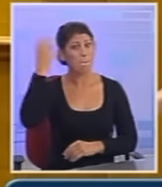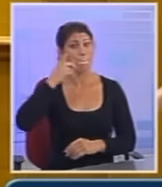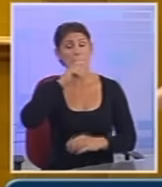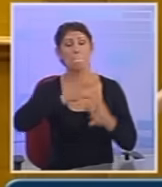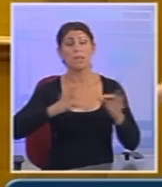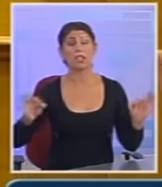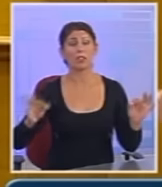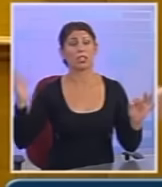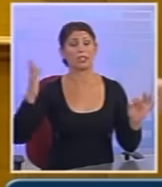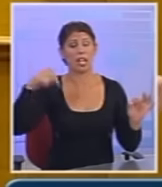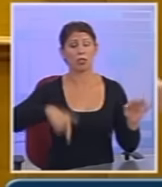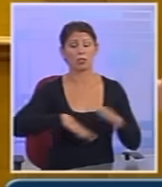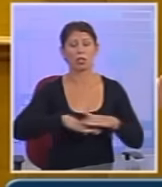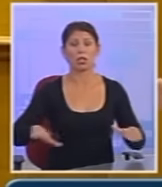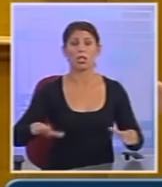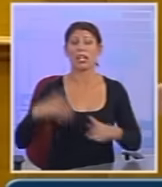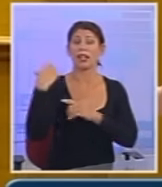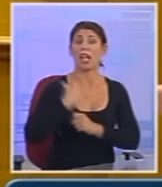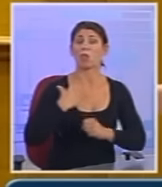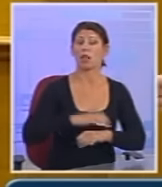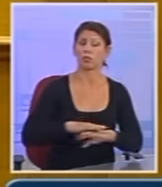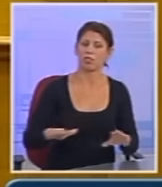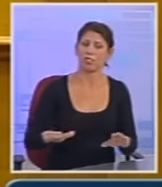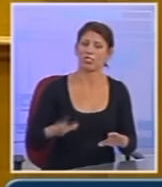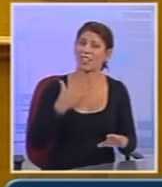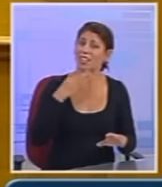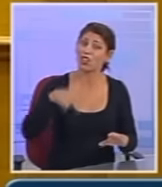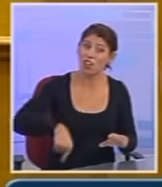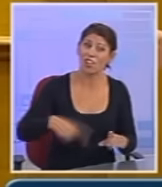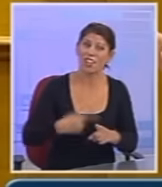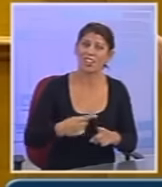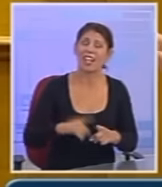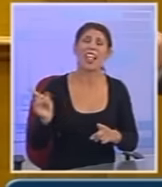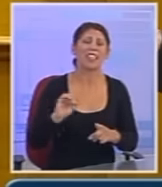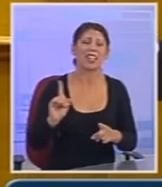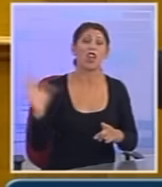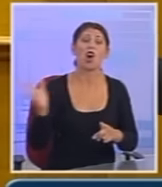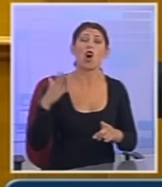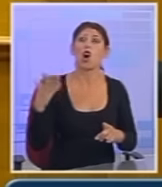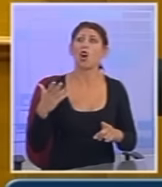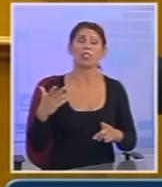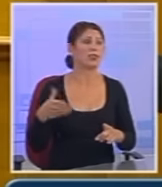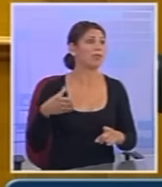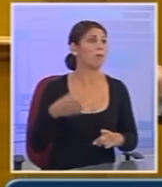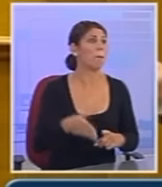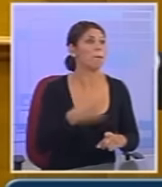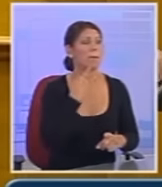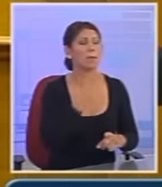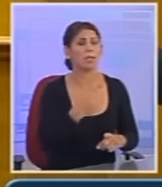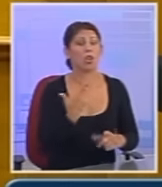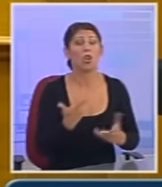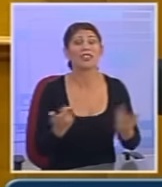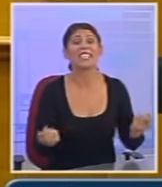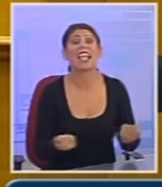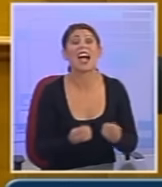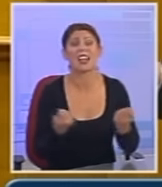εδώ. Τελείωσε το Γενάρη, γιατί τώρα στην Ελλάδα δεν είσαι ό,τι δηλώσεις όταν βρίσκεσαι στην κυβέρνηση, είσαι ό,τι